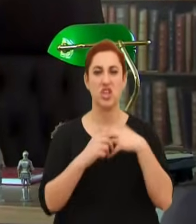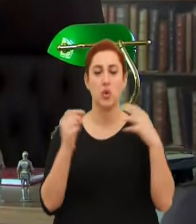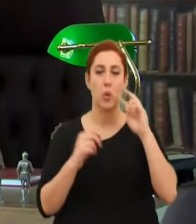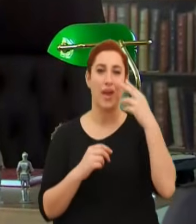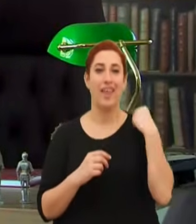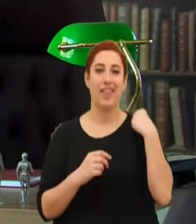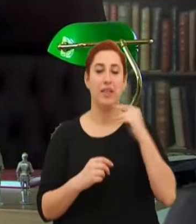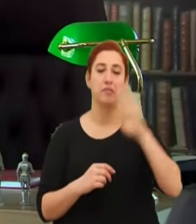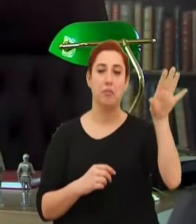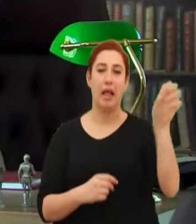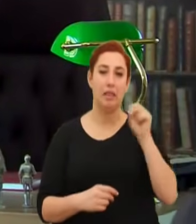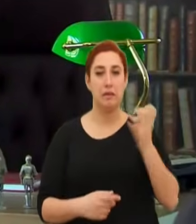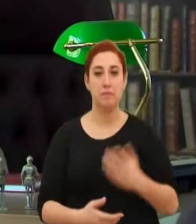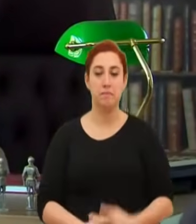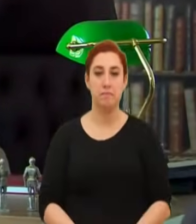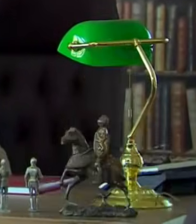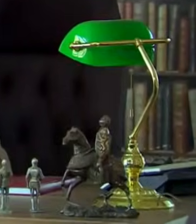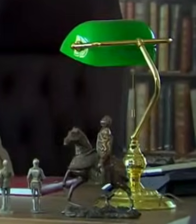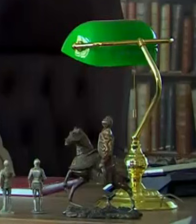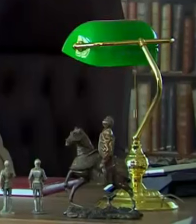rüyama yenisini alırım artık.